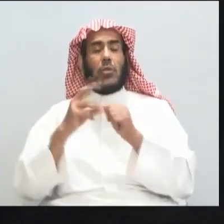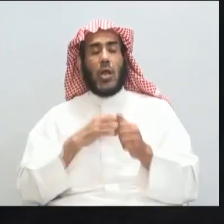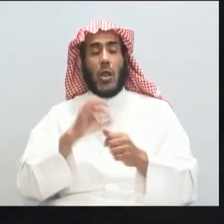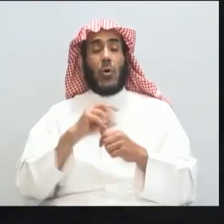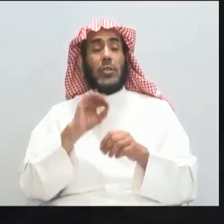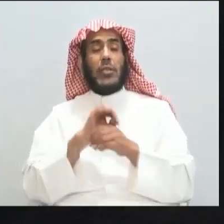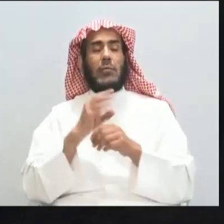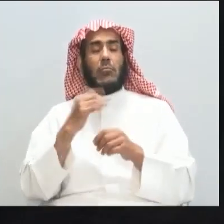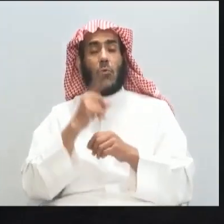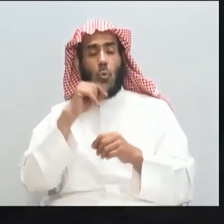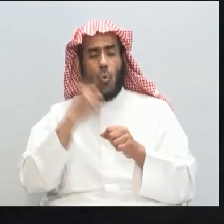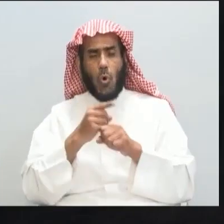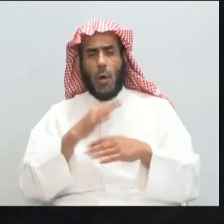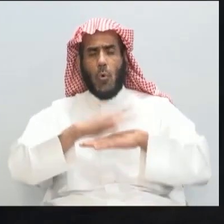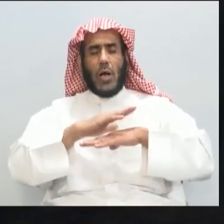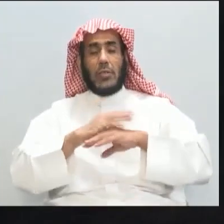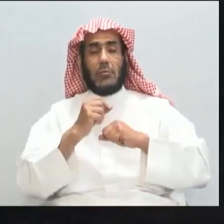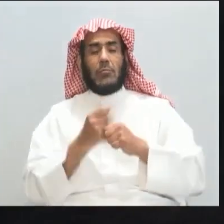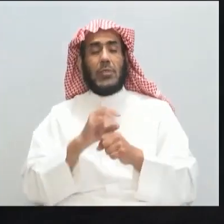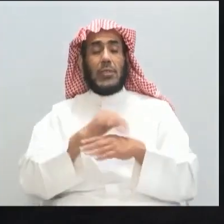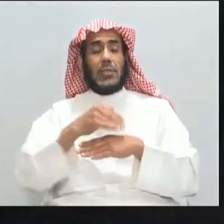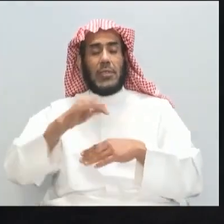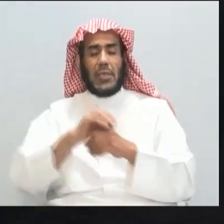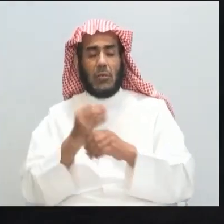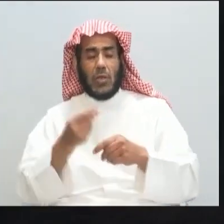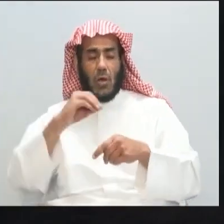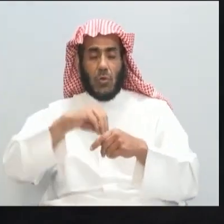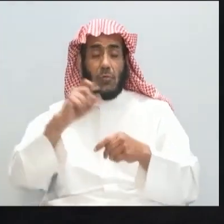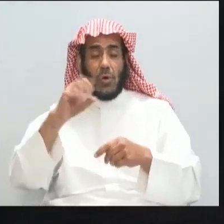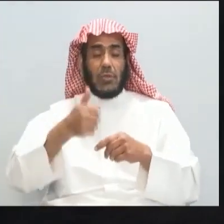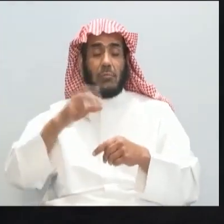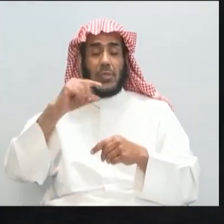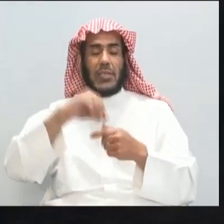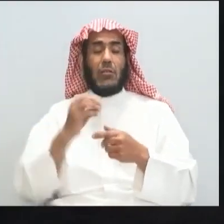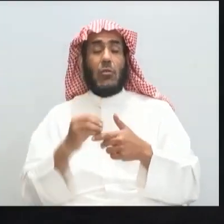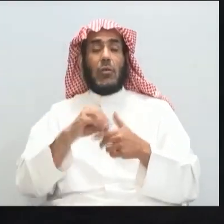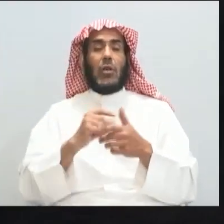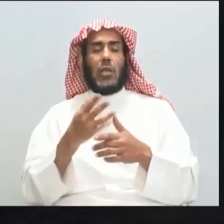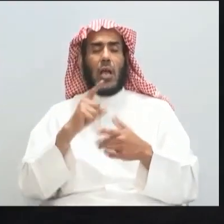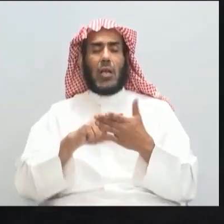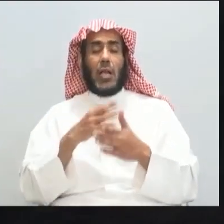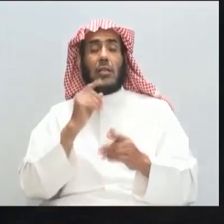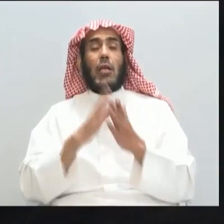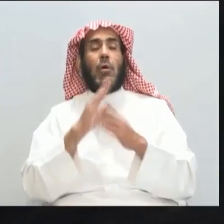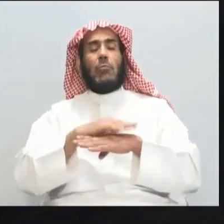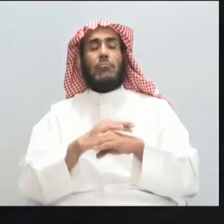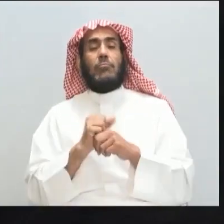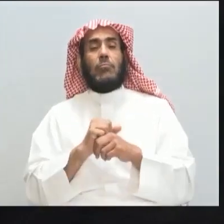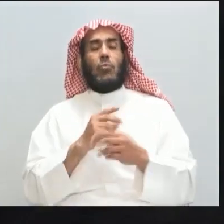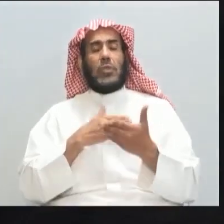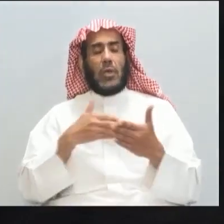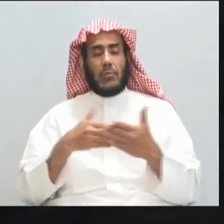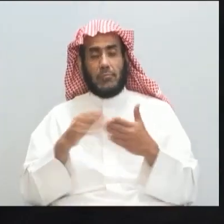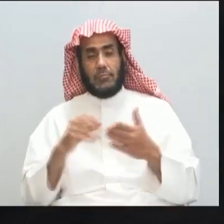تاديبه واقول هو مؤدب زيد اذا اضيف الى زيد اذا كان قد ادبه ادبه و